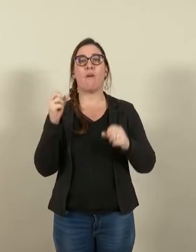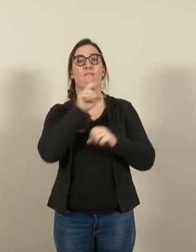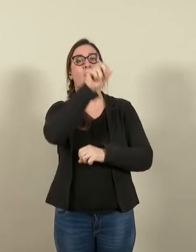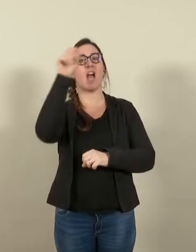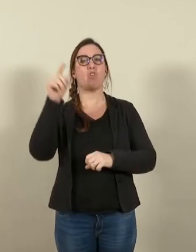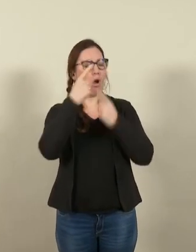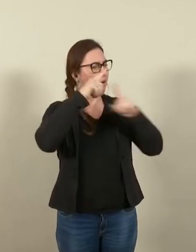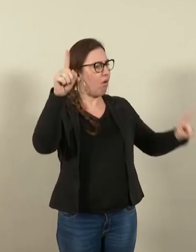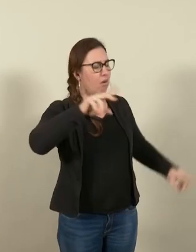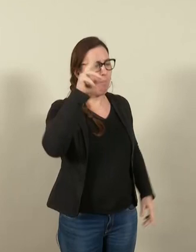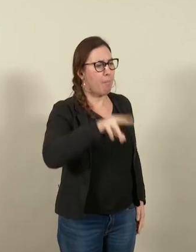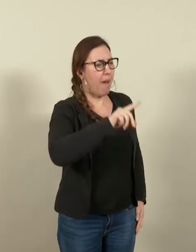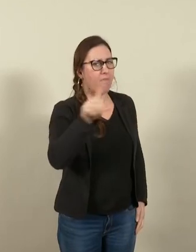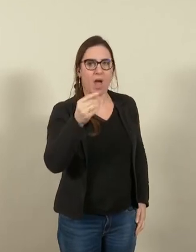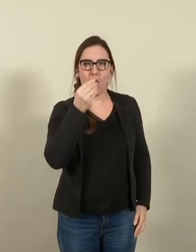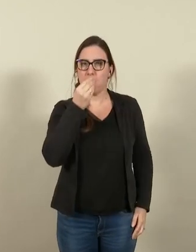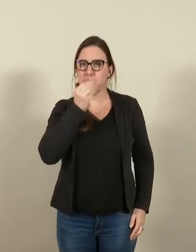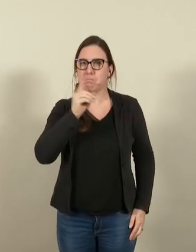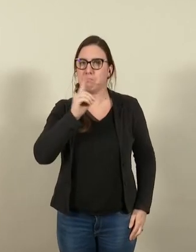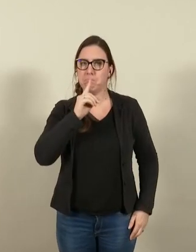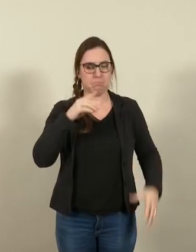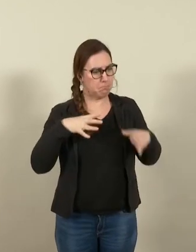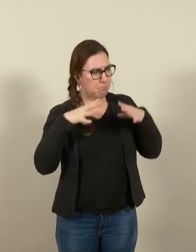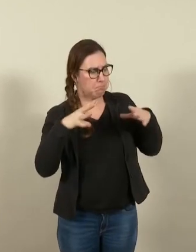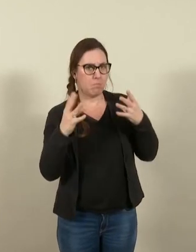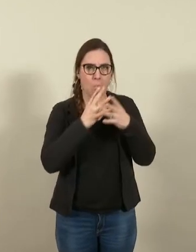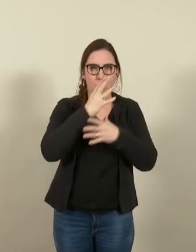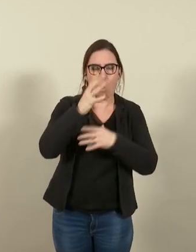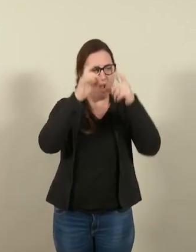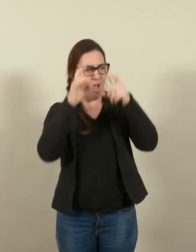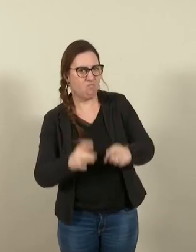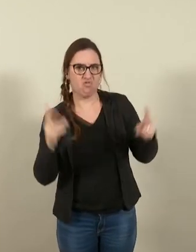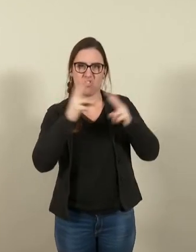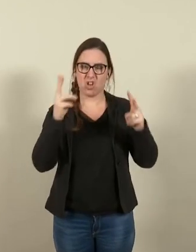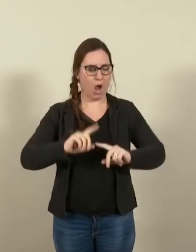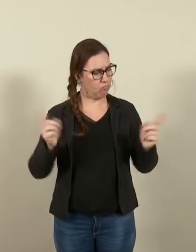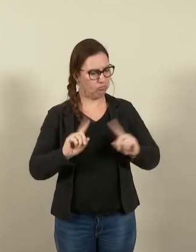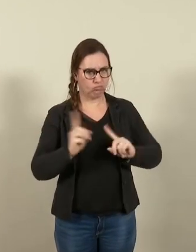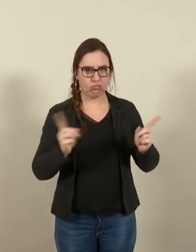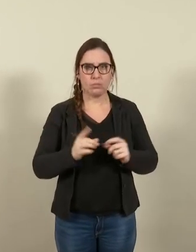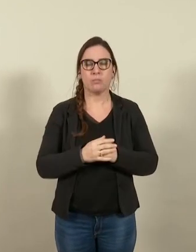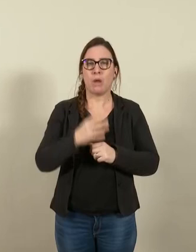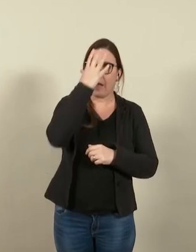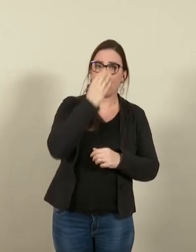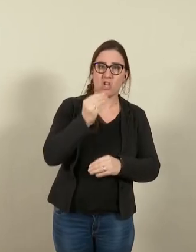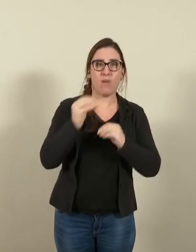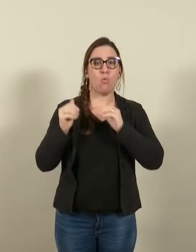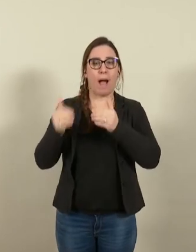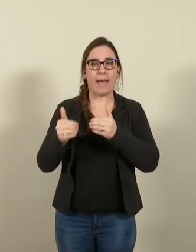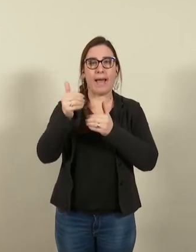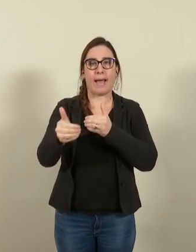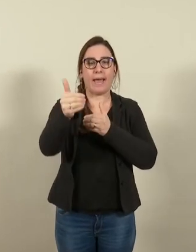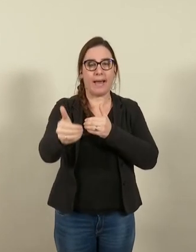démenti en indiquant d'avoir engagé le moindre projet de réduction globale des dessertes TGV ou d'arrêt de